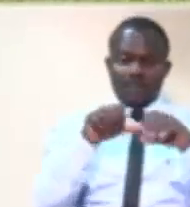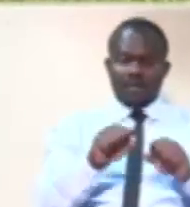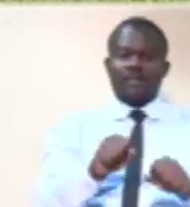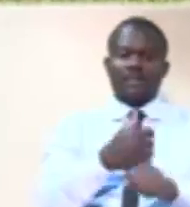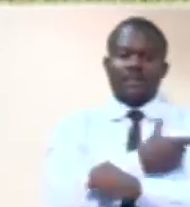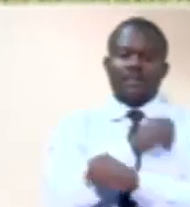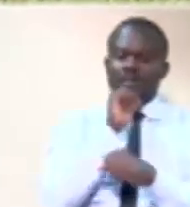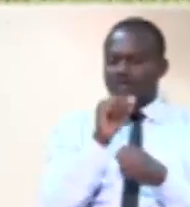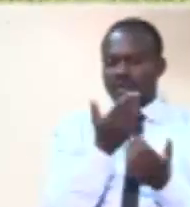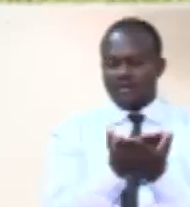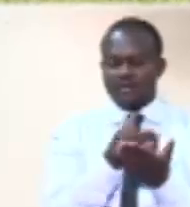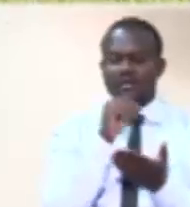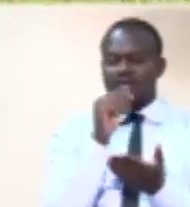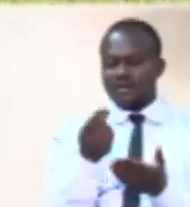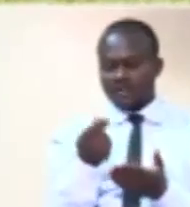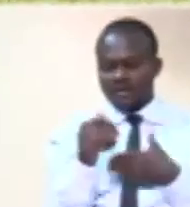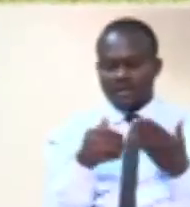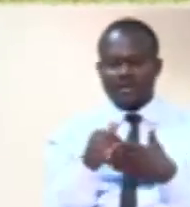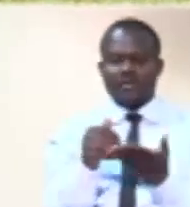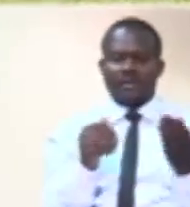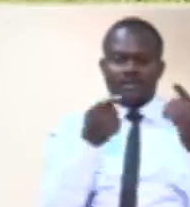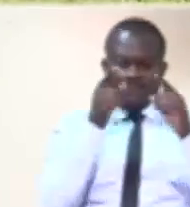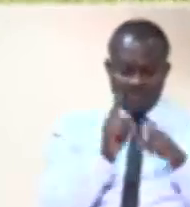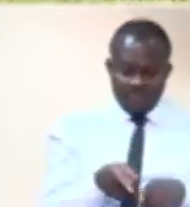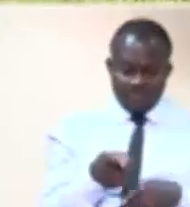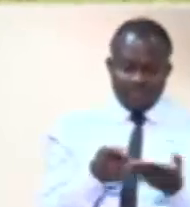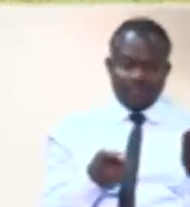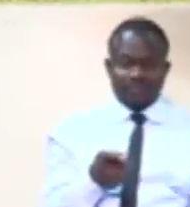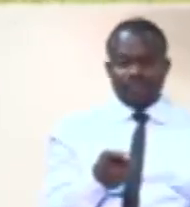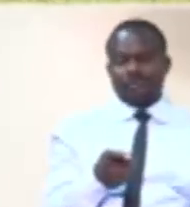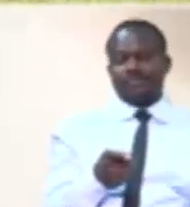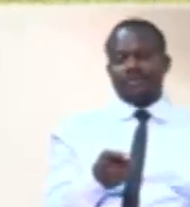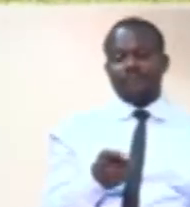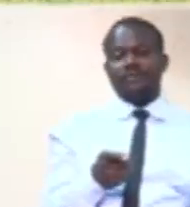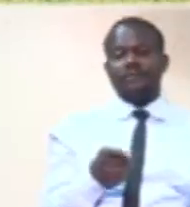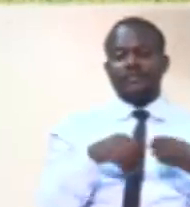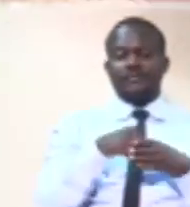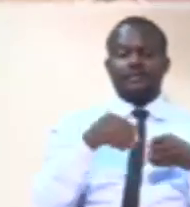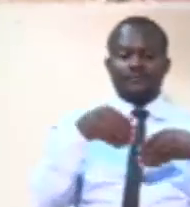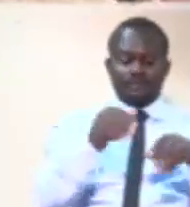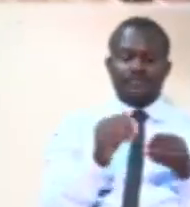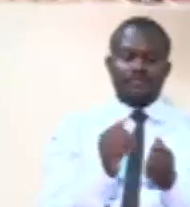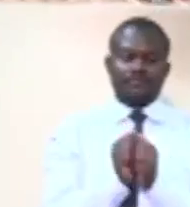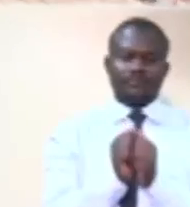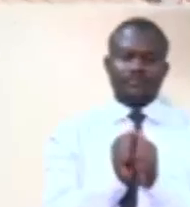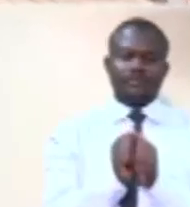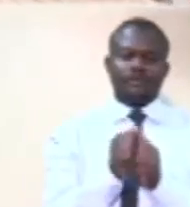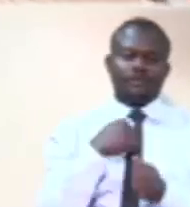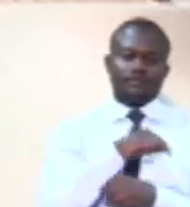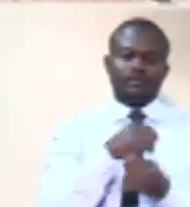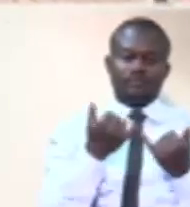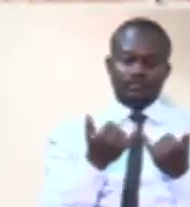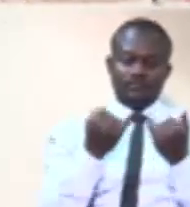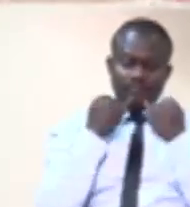urukingo. Nta kindi bisaba, nta mafaranga, nta kintu, kuza nyine ugatanga imyirondoro yawe bakaguhereza urukingo. Ikintu nababwira ni uko